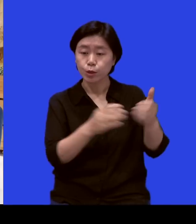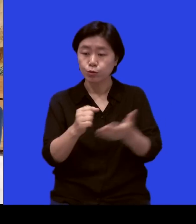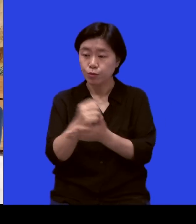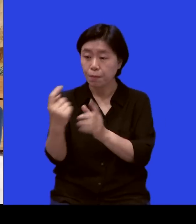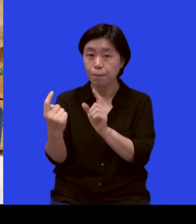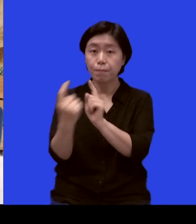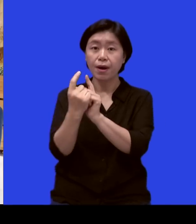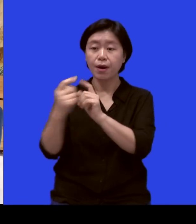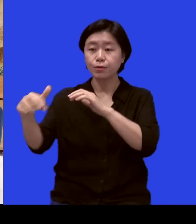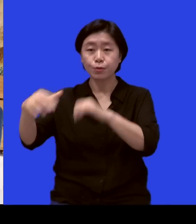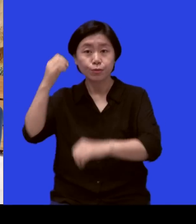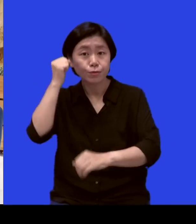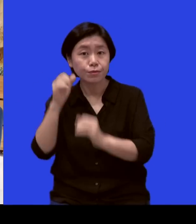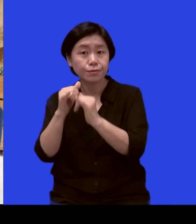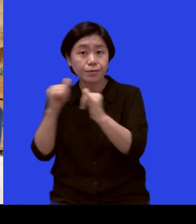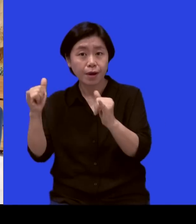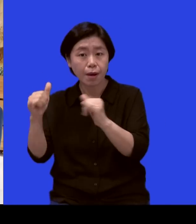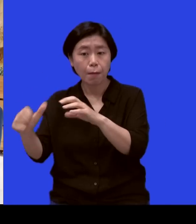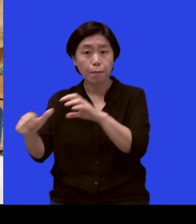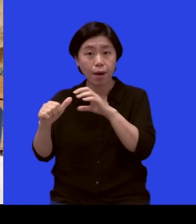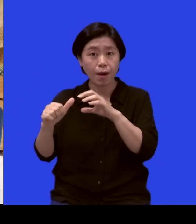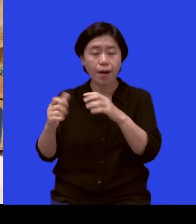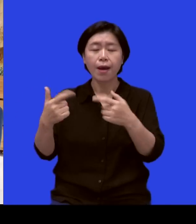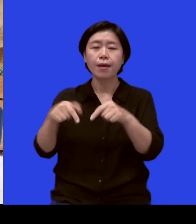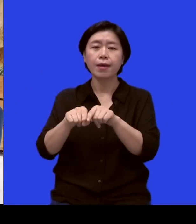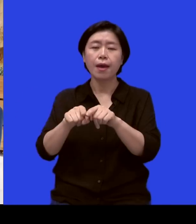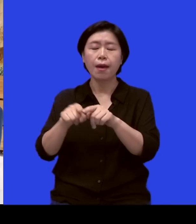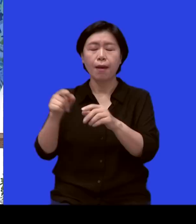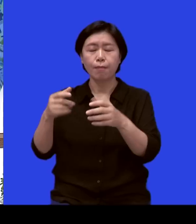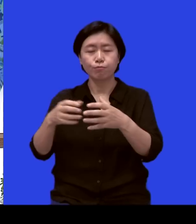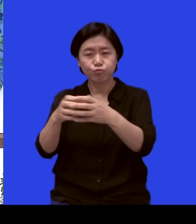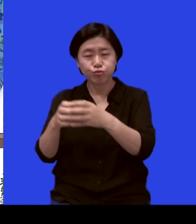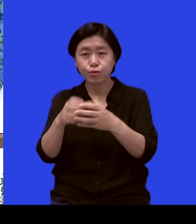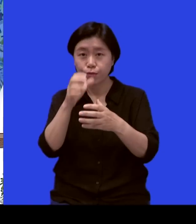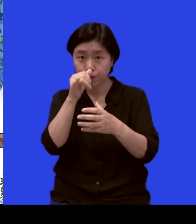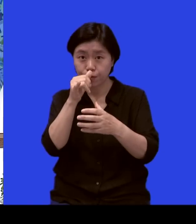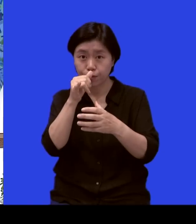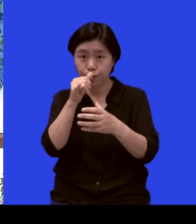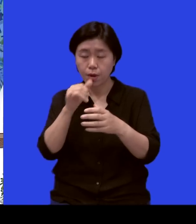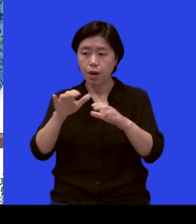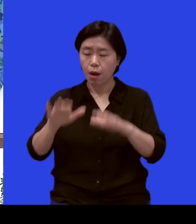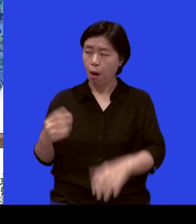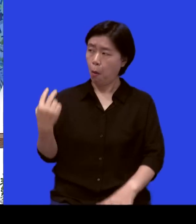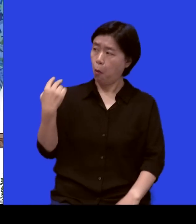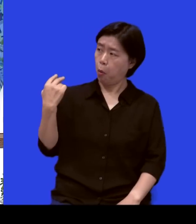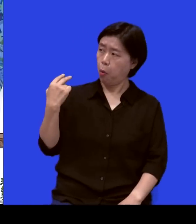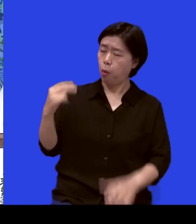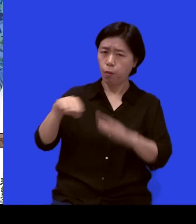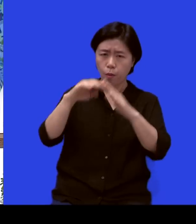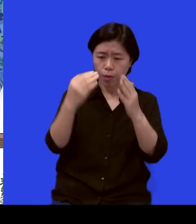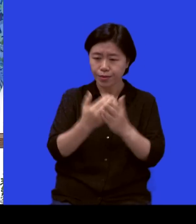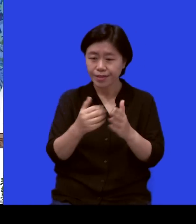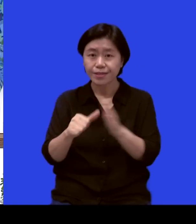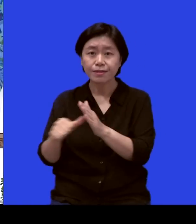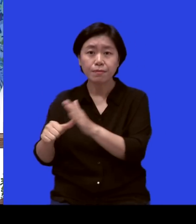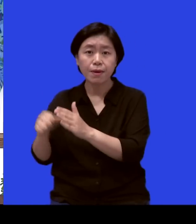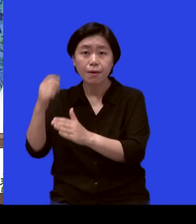찾아온 노숙자를 목회를 통해서 공동체를 이루게 됐고요. 그러고 돌아보니까 모든 실패의 과정들이 다